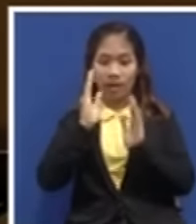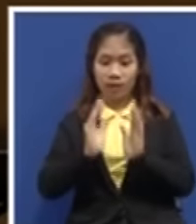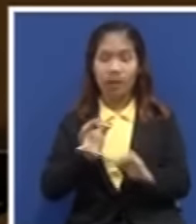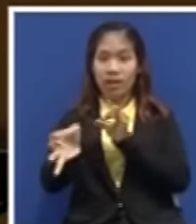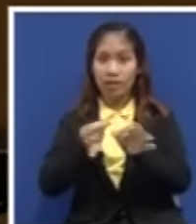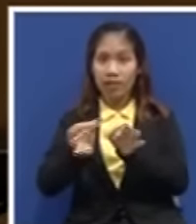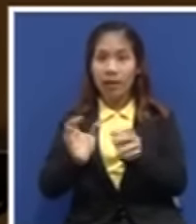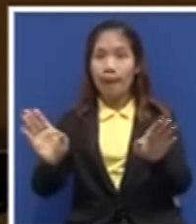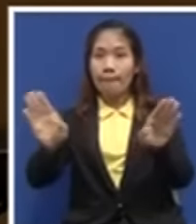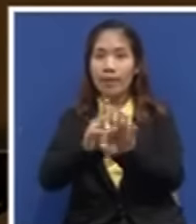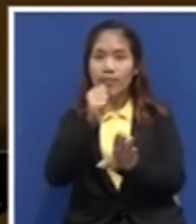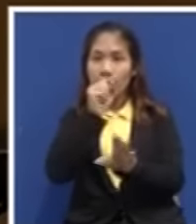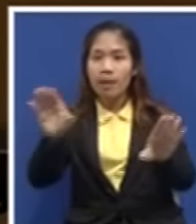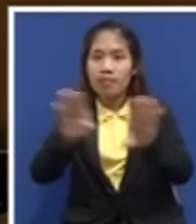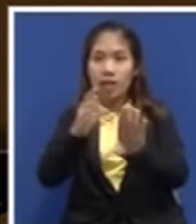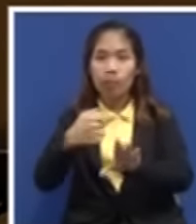ม